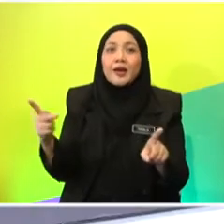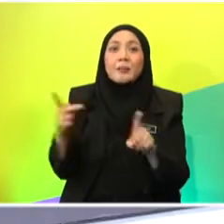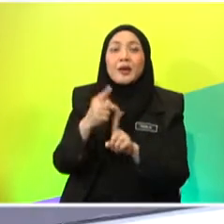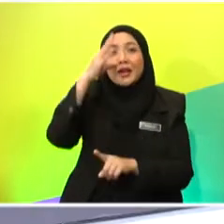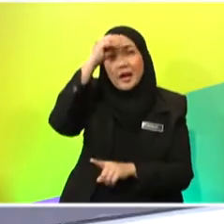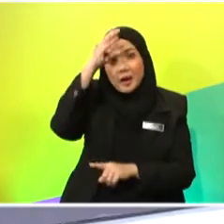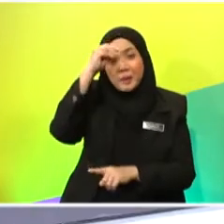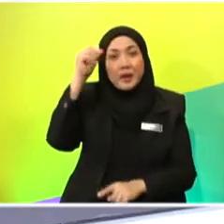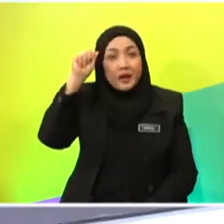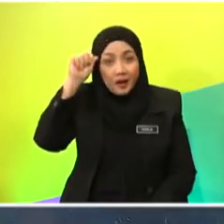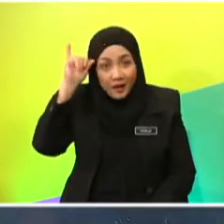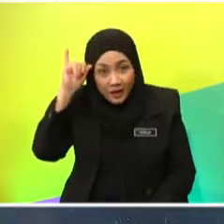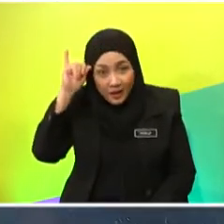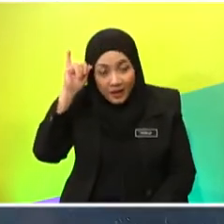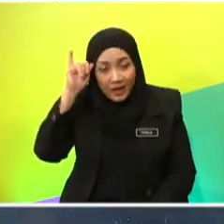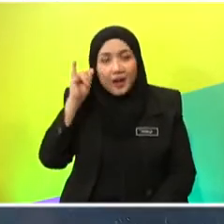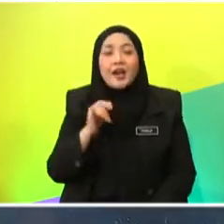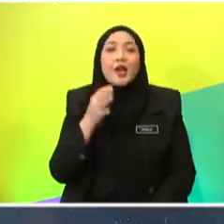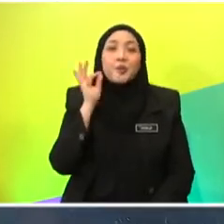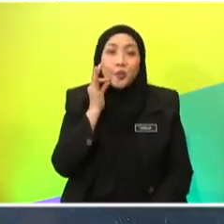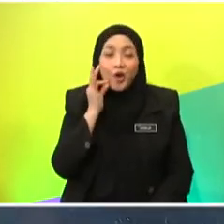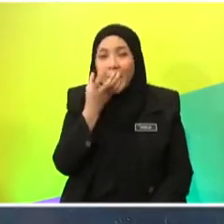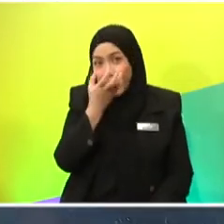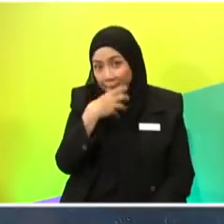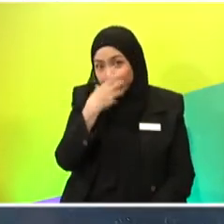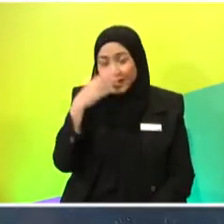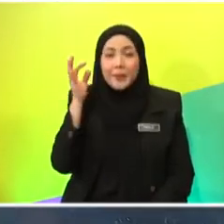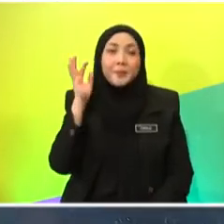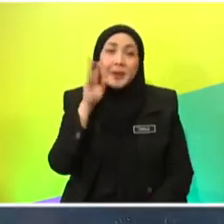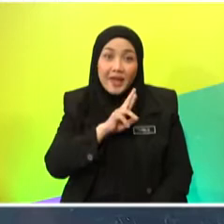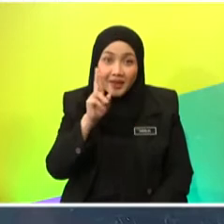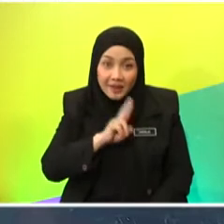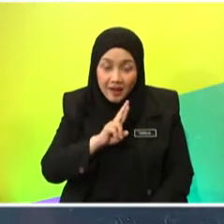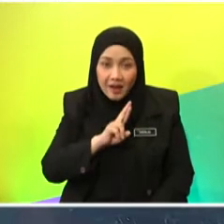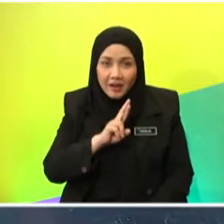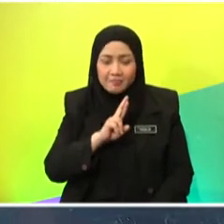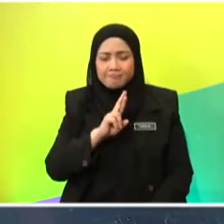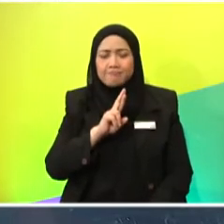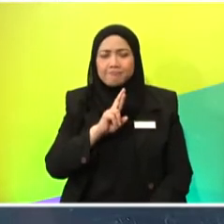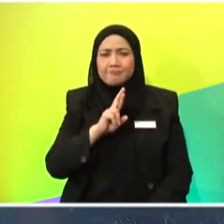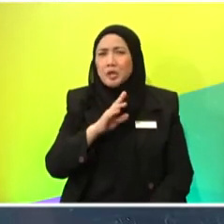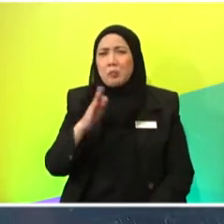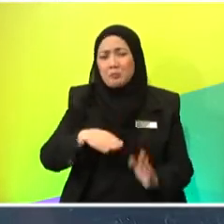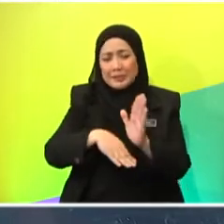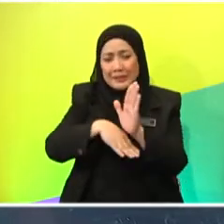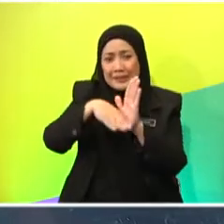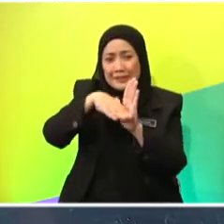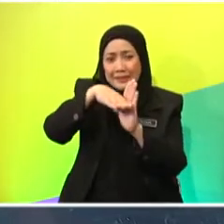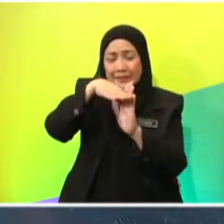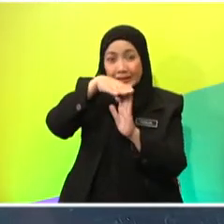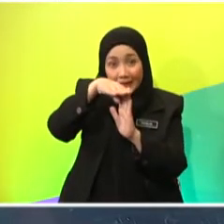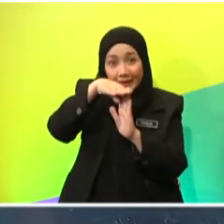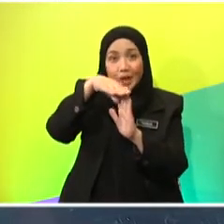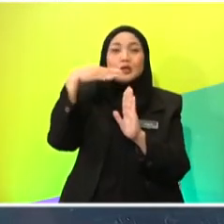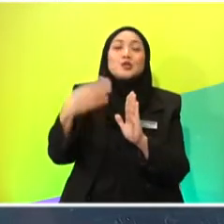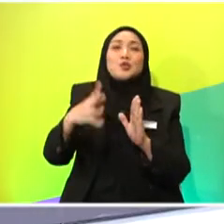mereka the buah Eiffel merah-merah nampak macem2 betul setuju